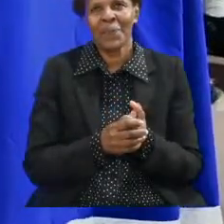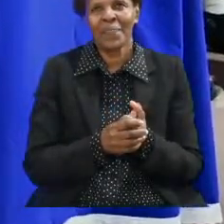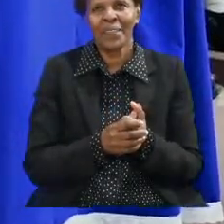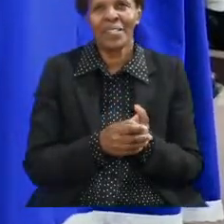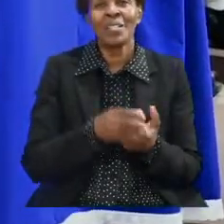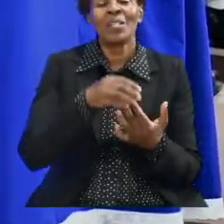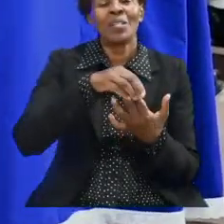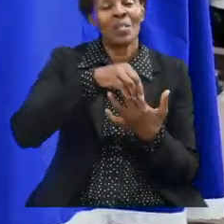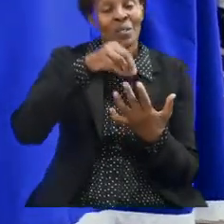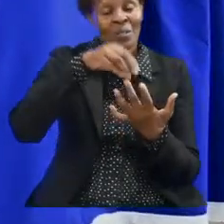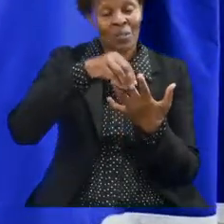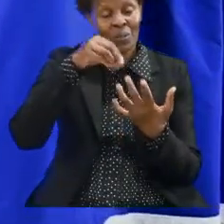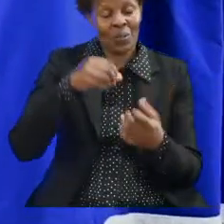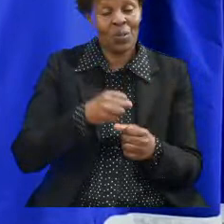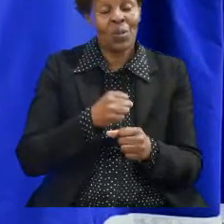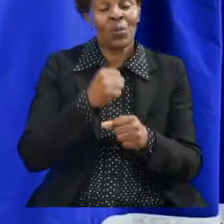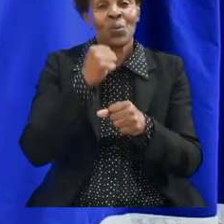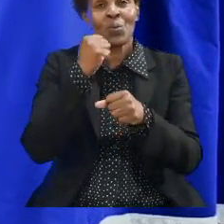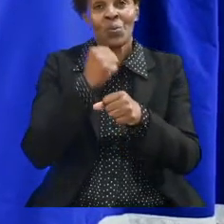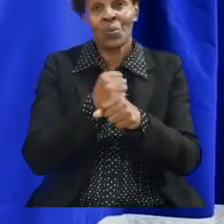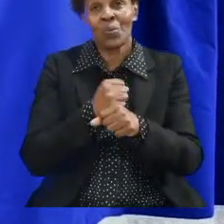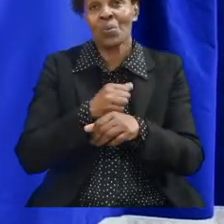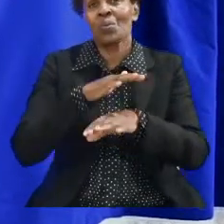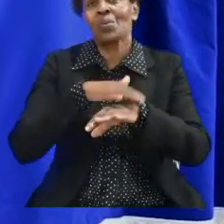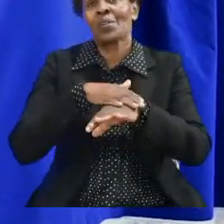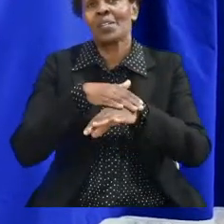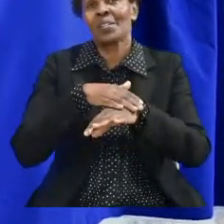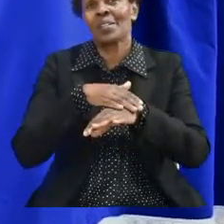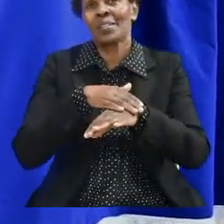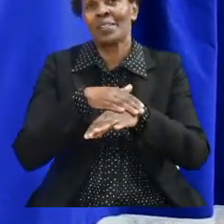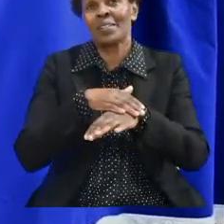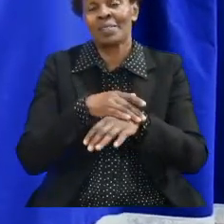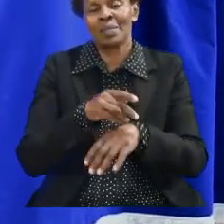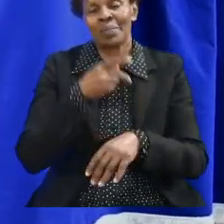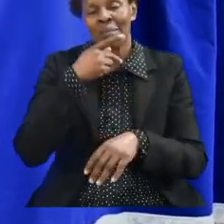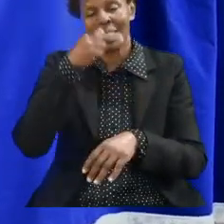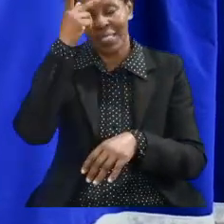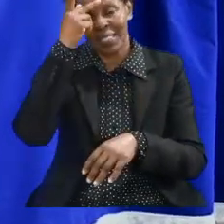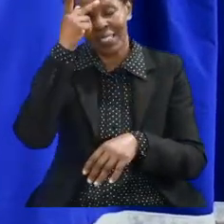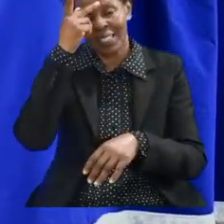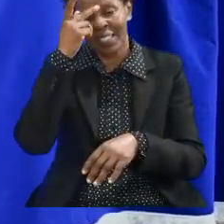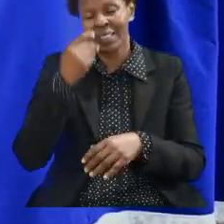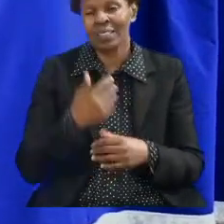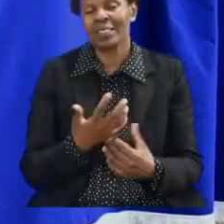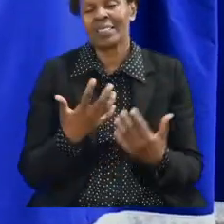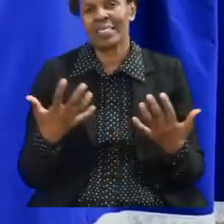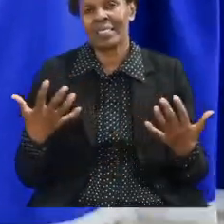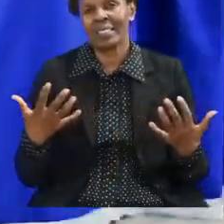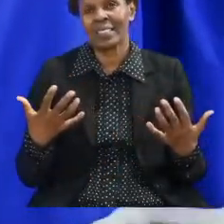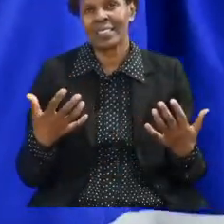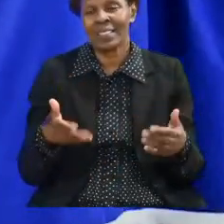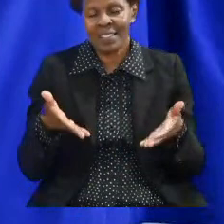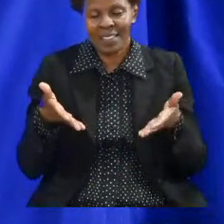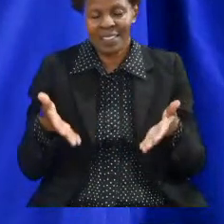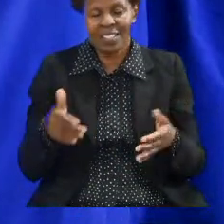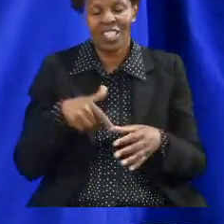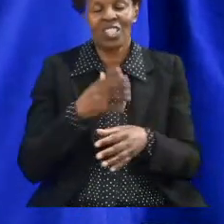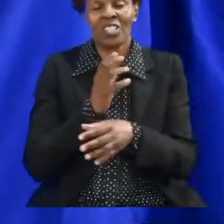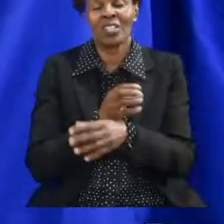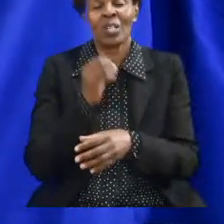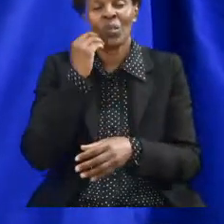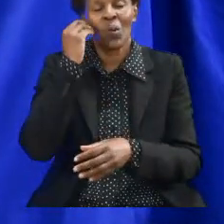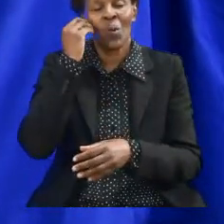Oshagore, wekaga, wega. We mushiari, we moana, we kanidaine, we mushi,